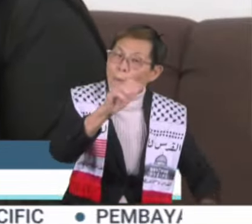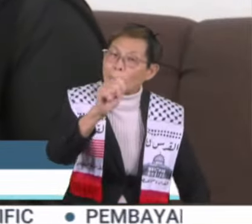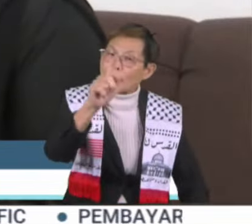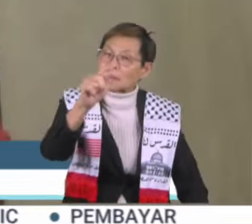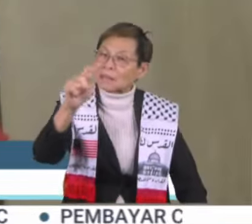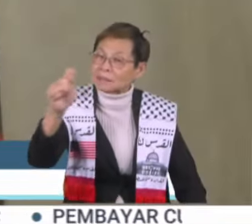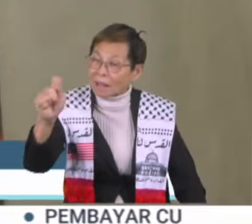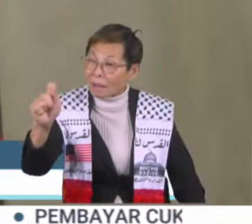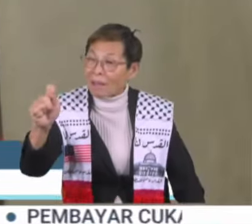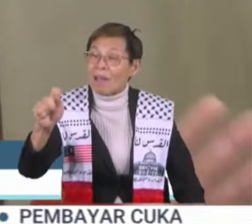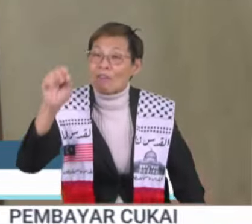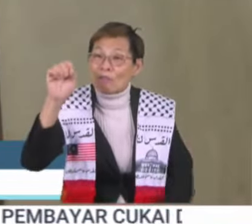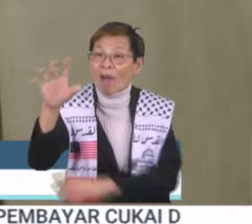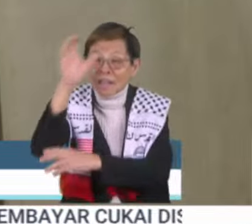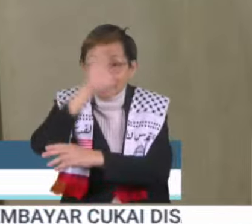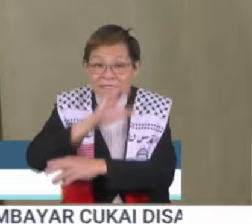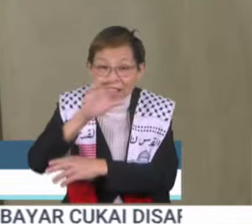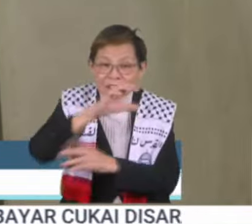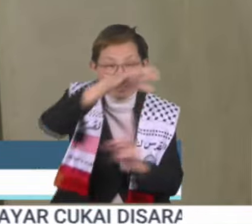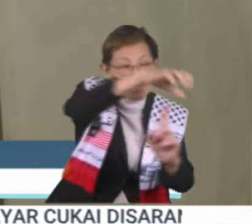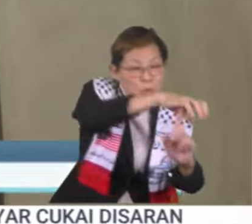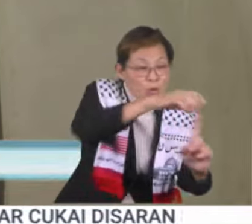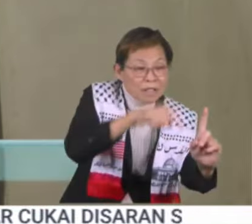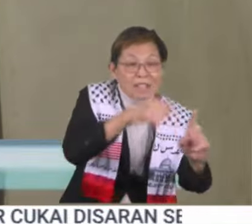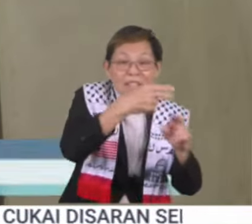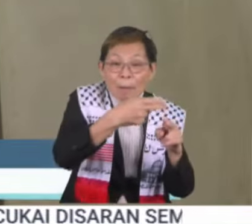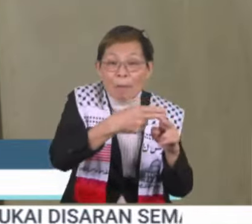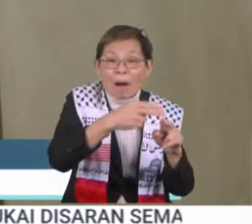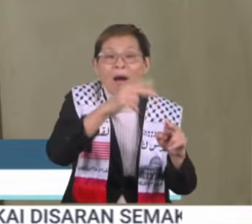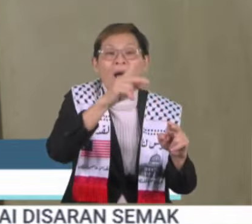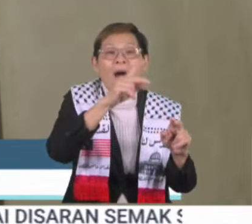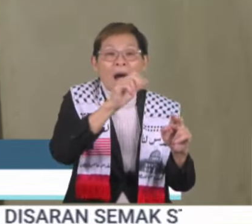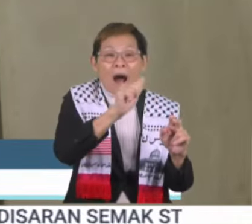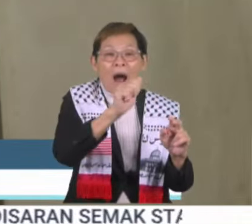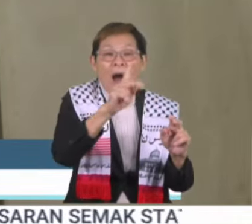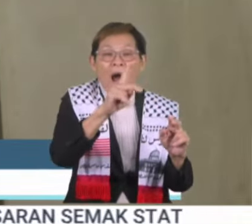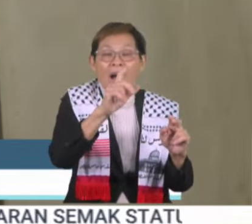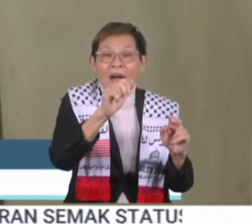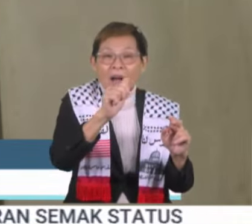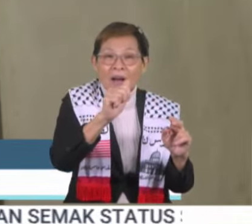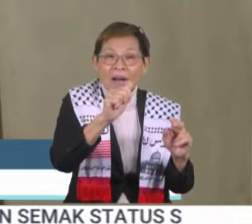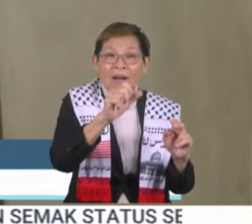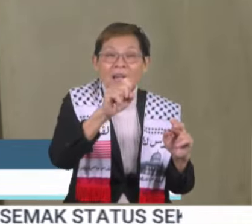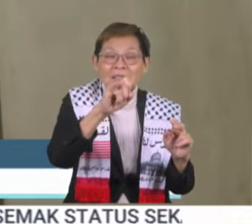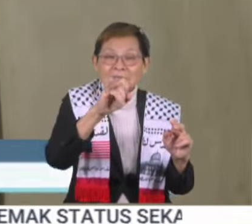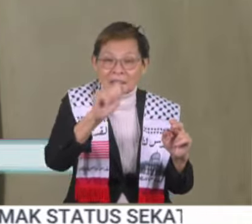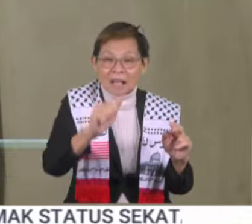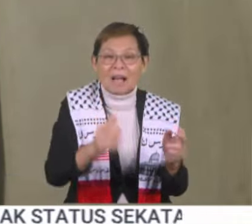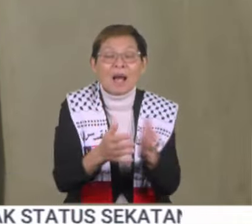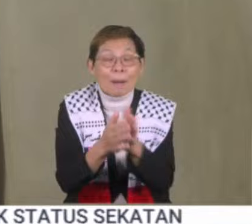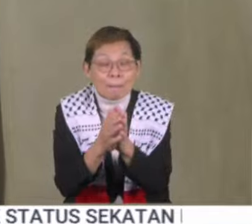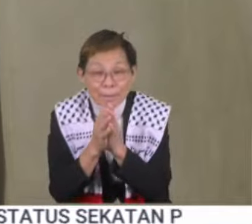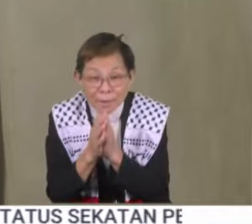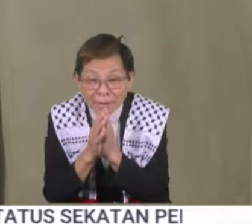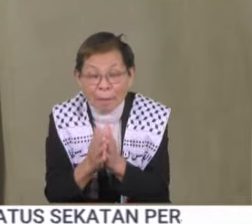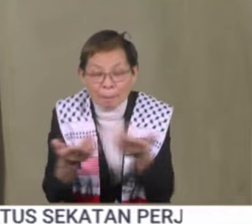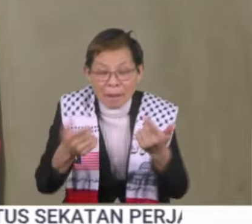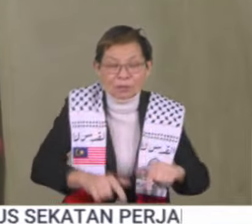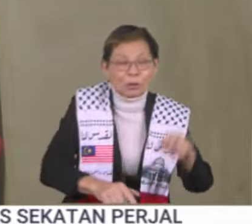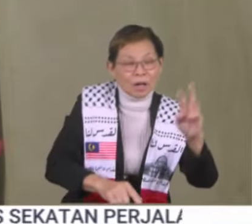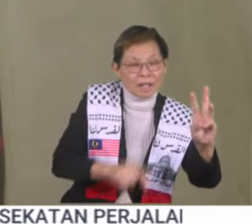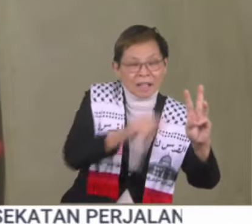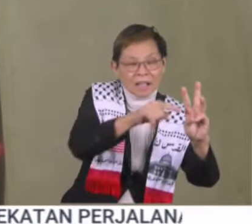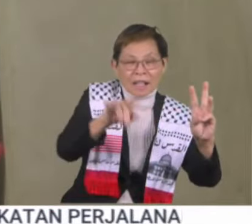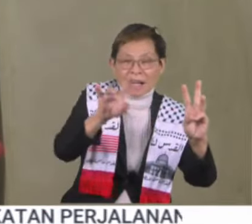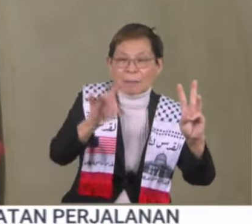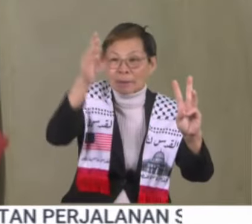booth Vakasia. Okay, Assalamualaikum warahmatullahi wabarakatuh. Jangan lupa datang ke Mata Fair di MITEC KL yang mana akan berlangsung pada 6